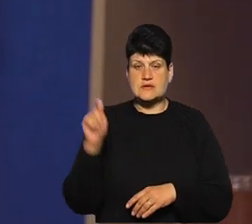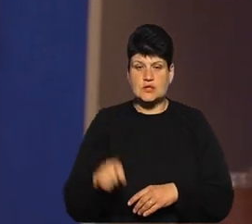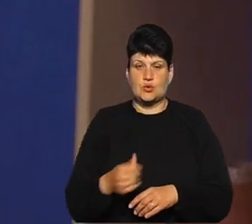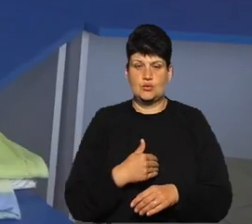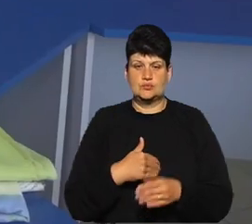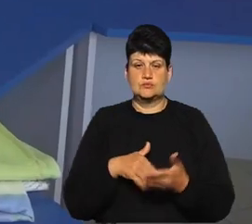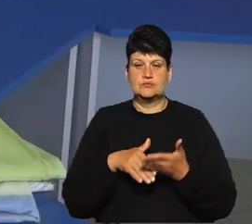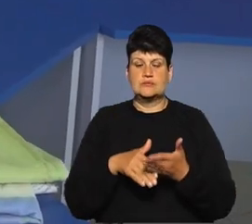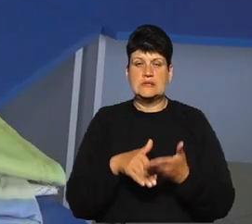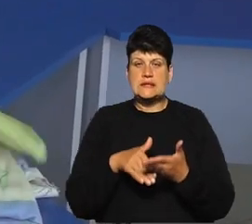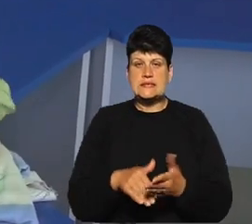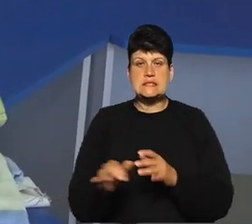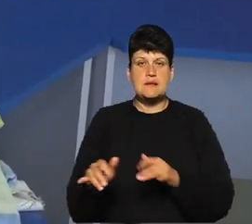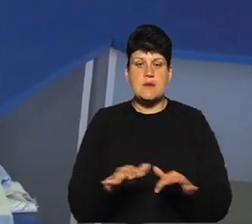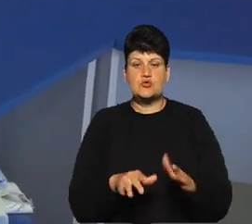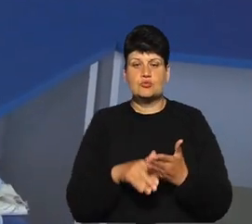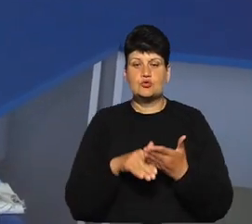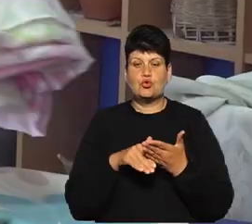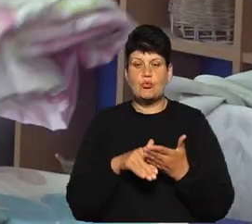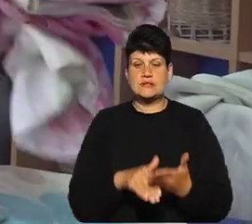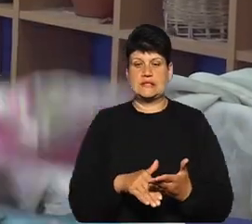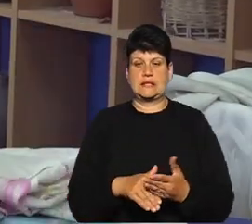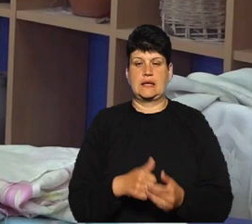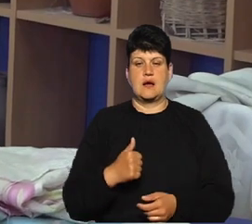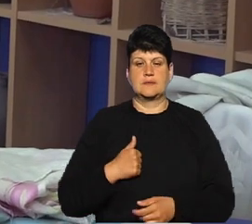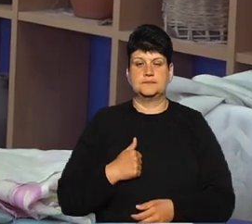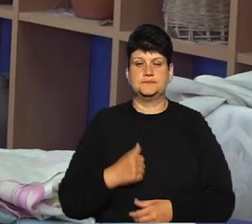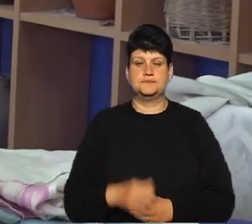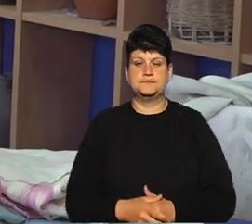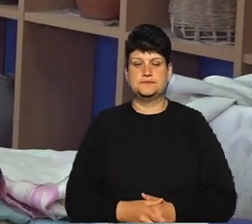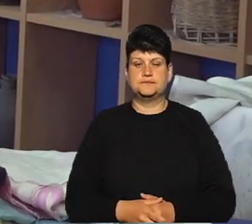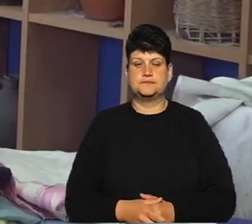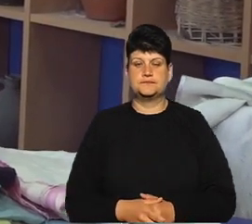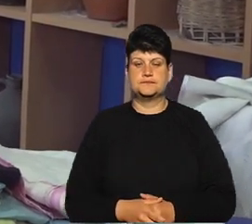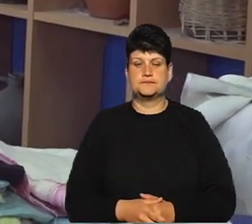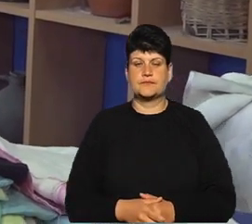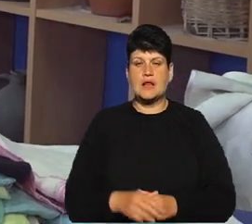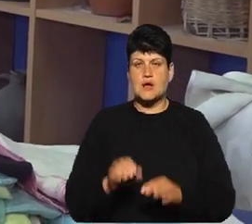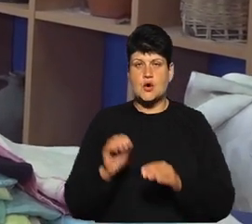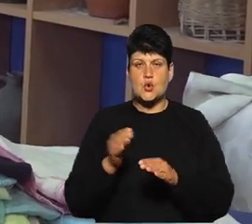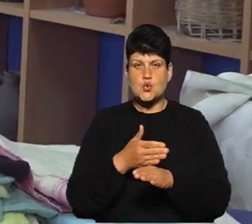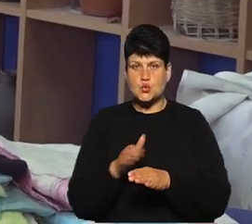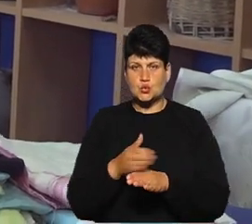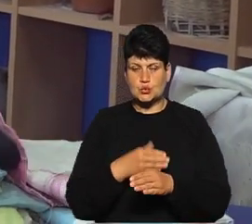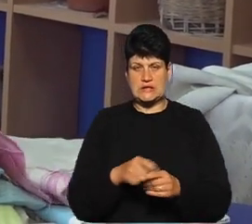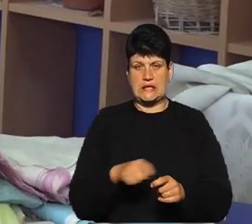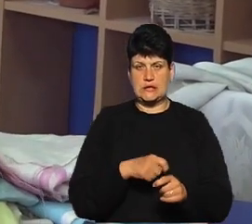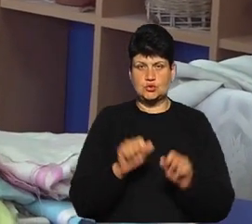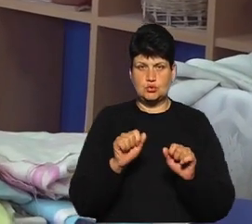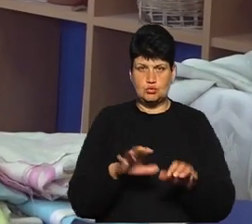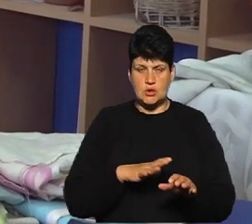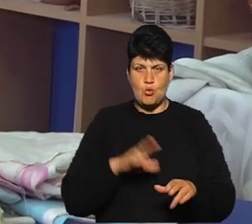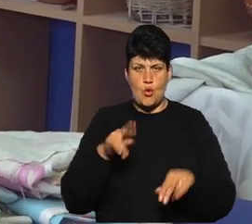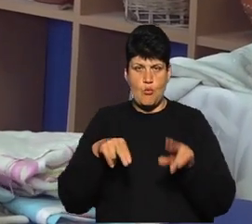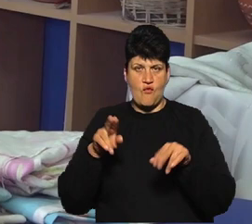до волонтерської справи, щоб допомогти Збройним силам. Сортую тканину для того, щоб її можна було потім пофарбувати в